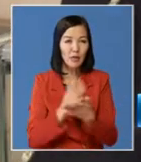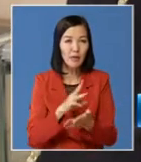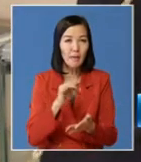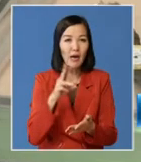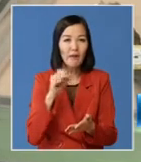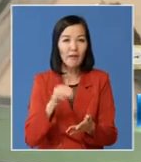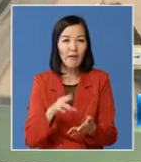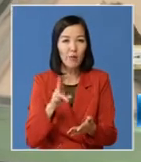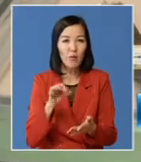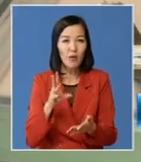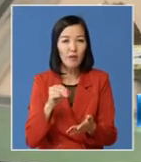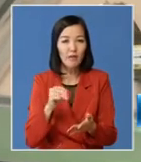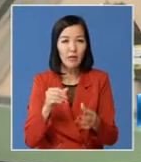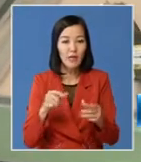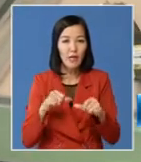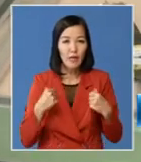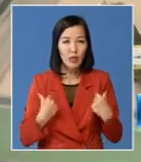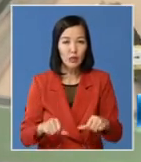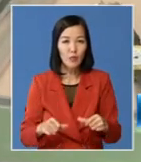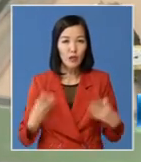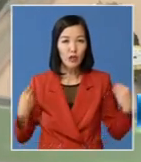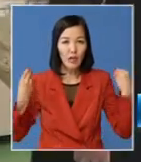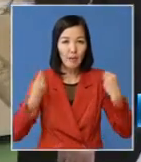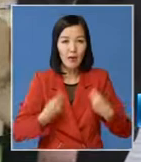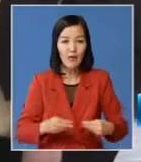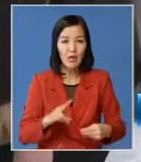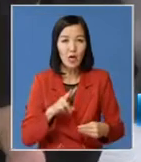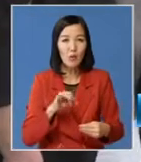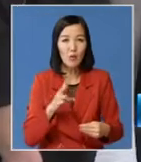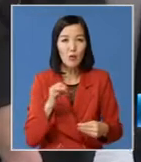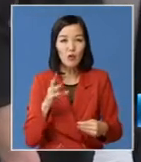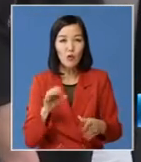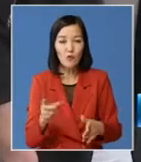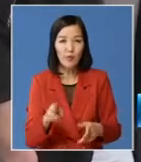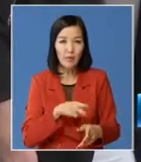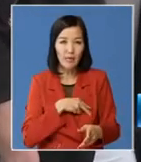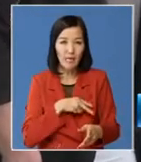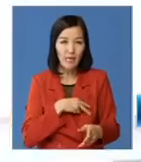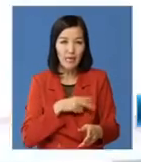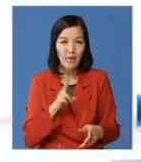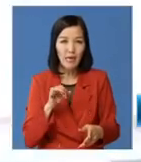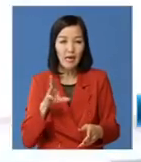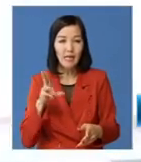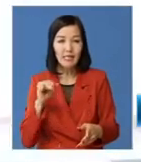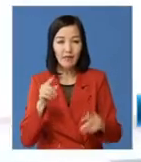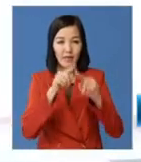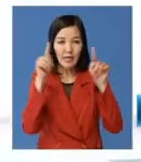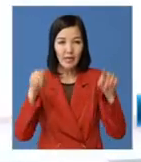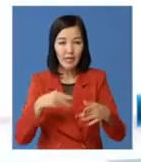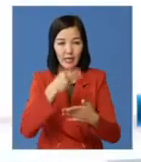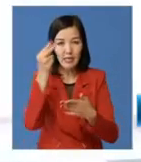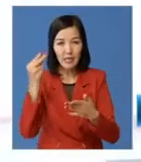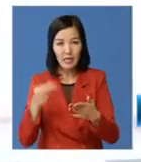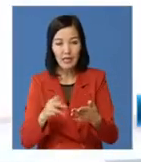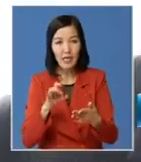пен Дінмұхаммед Қонаевтың костюмі мен шапаны, ақын Надежда Лушникованың медальдары мен Әбілхан Қастеевтің картиналары және